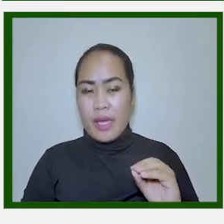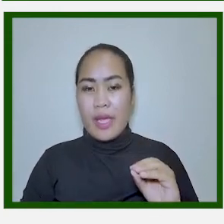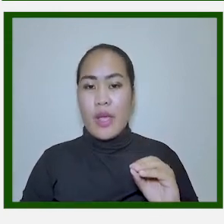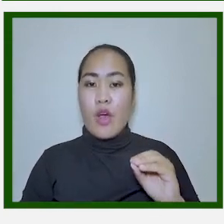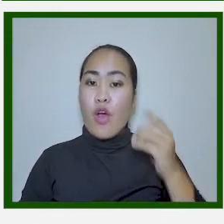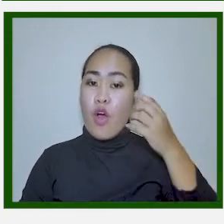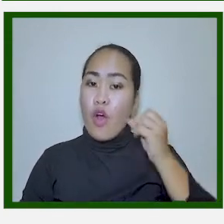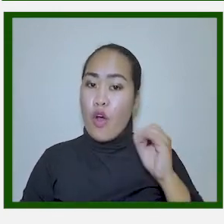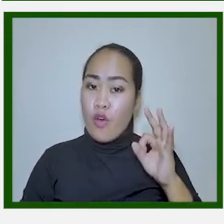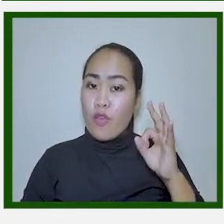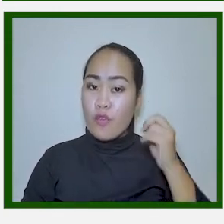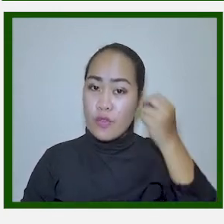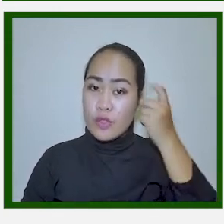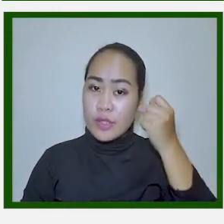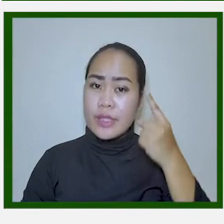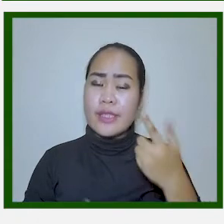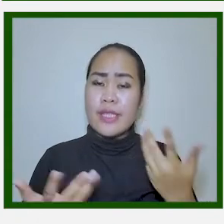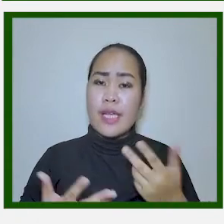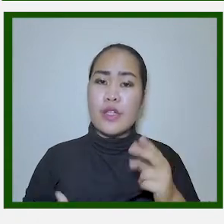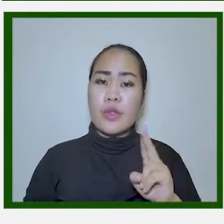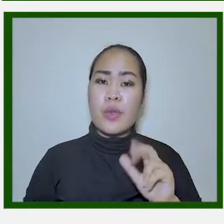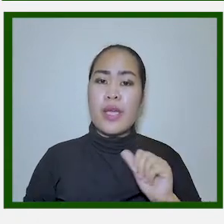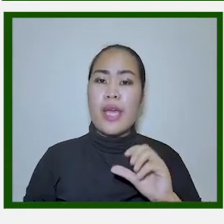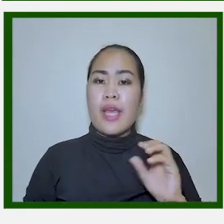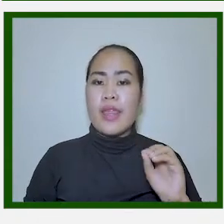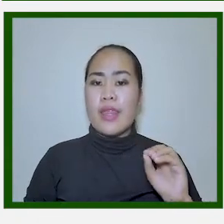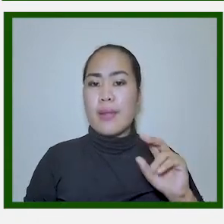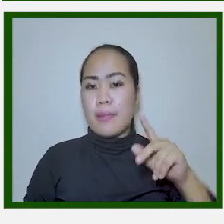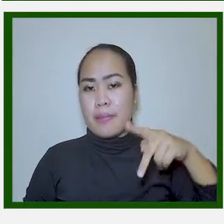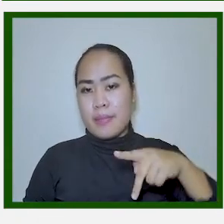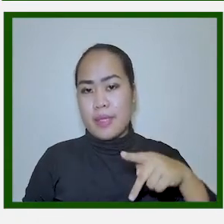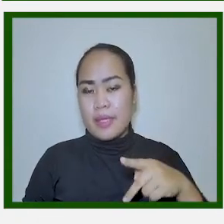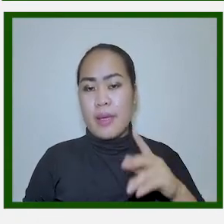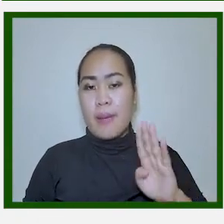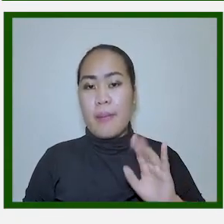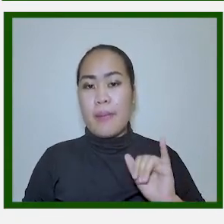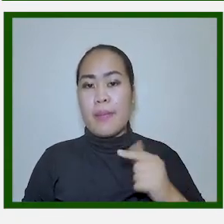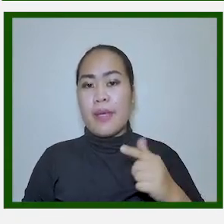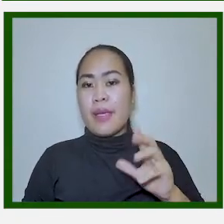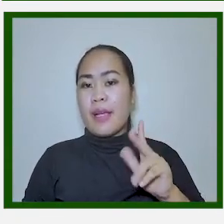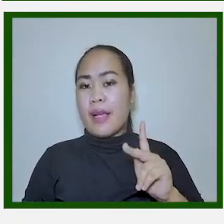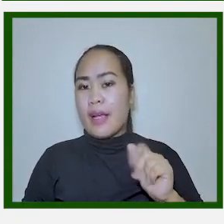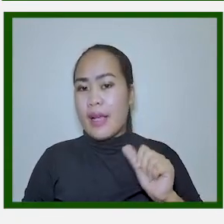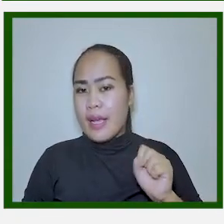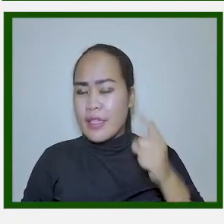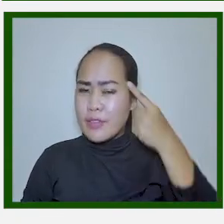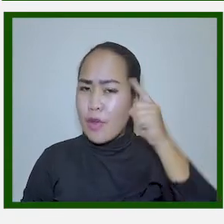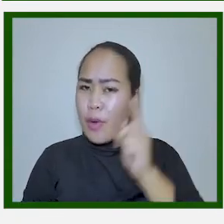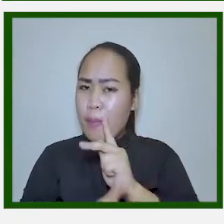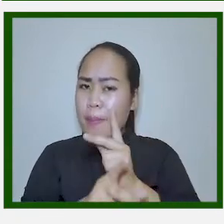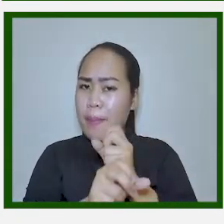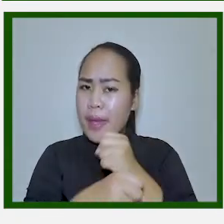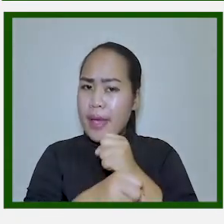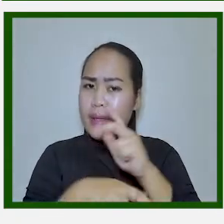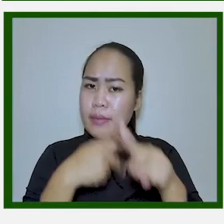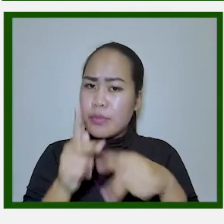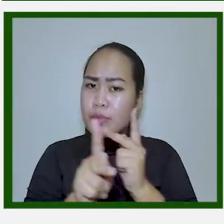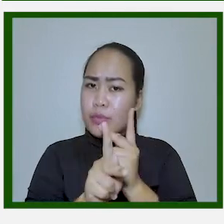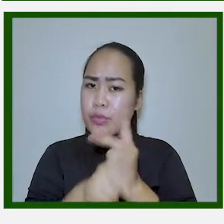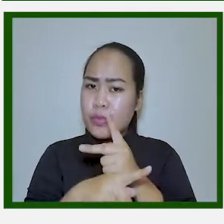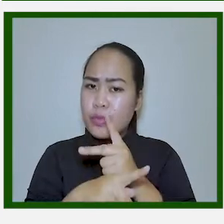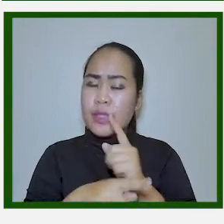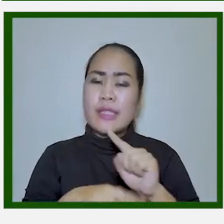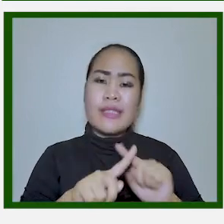saan sila ay mag-upload ng, o magpo-produce ng iba't ibang mga learning videos, ano? So,